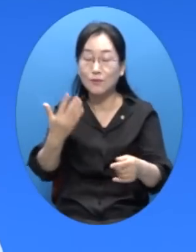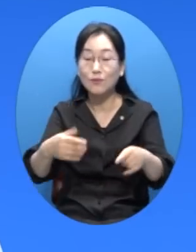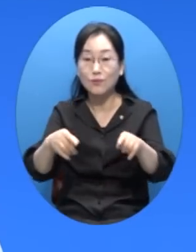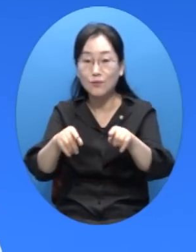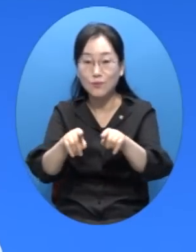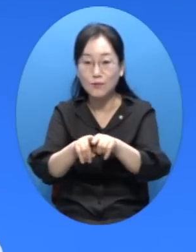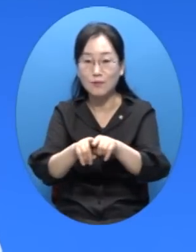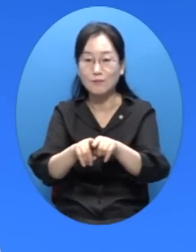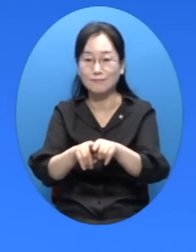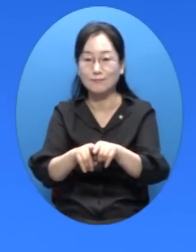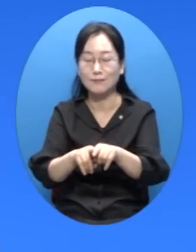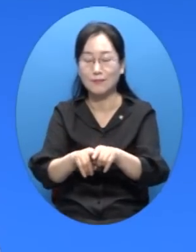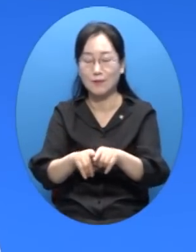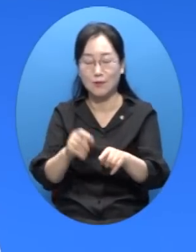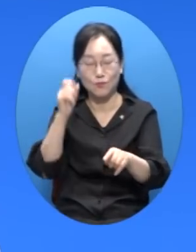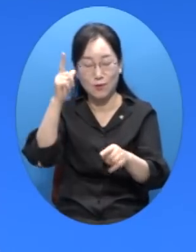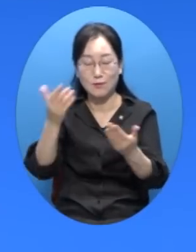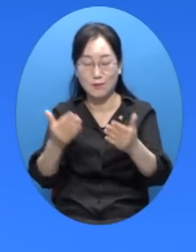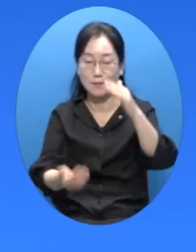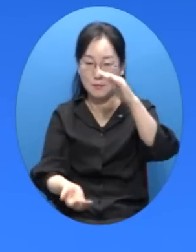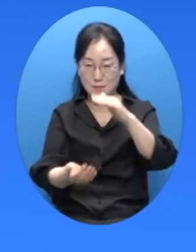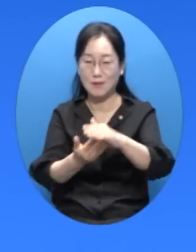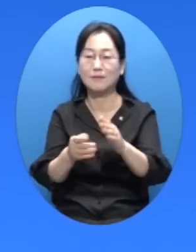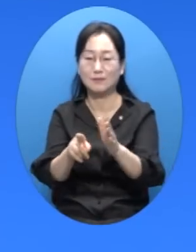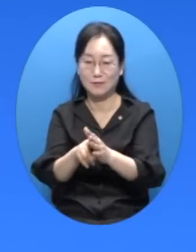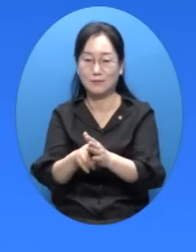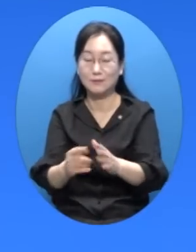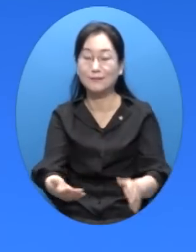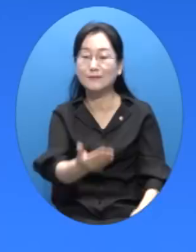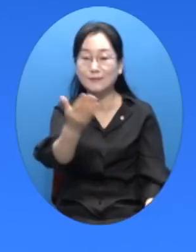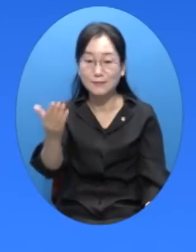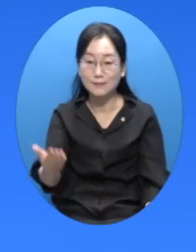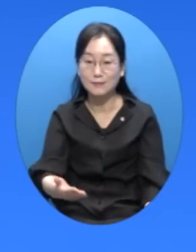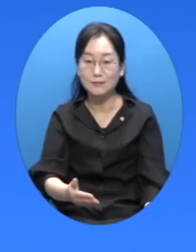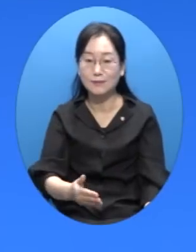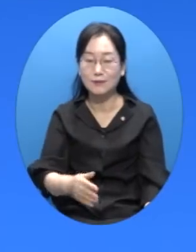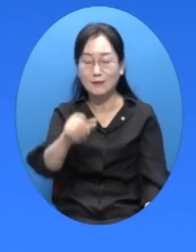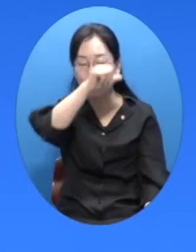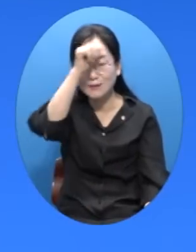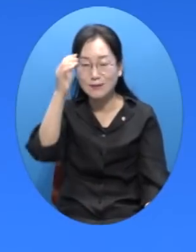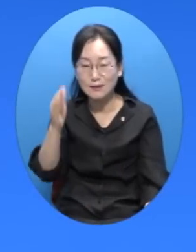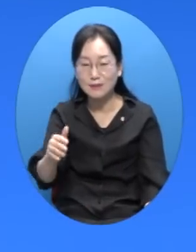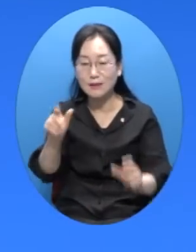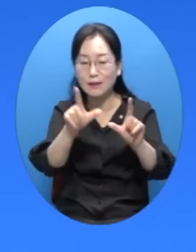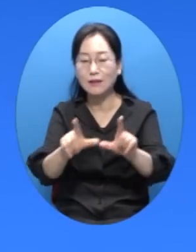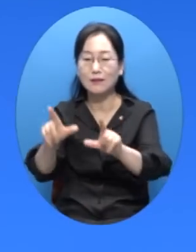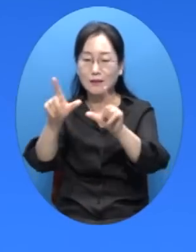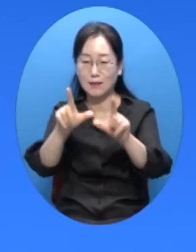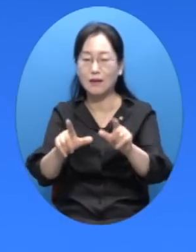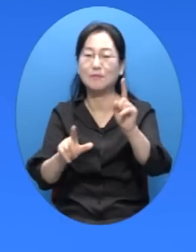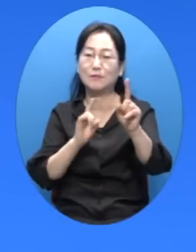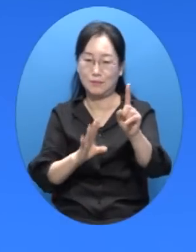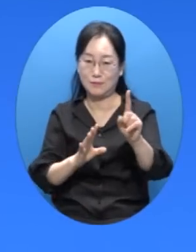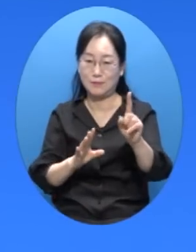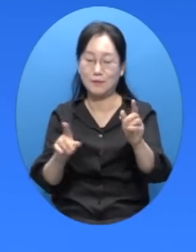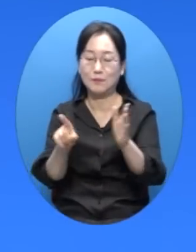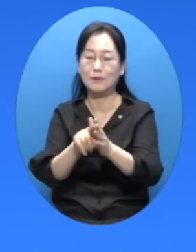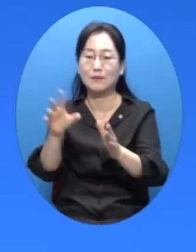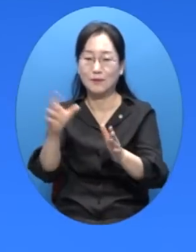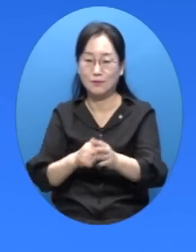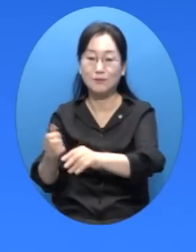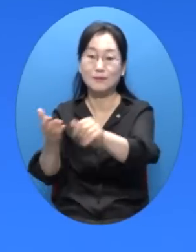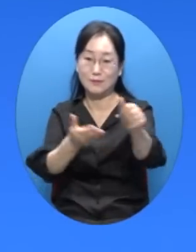함역사를 이룰 것을 믿습니다. 여러분 한 번뿐인 인생 살아갑니다. 믿음의 사람으로 살아가기를